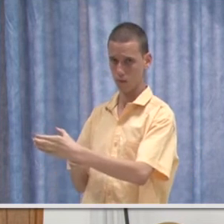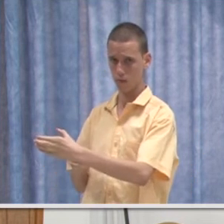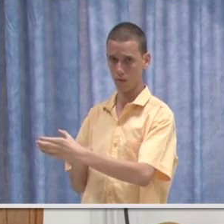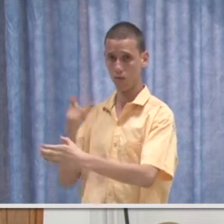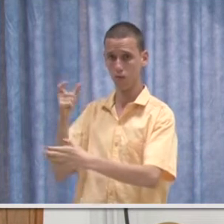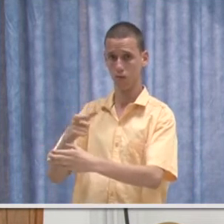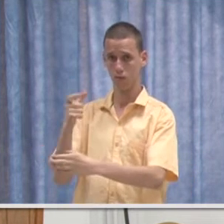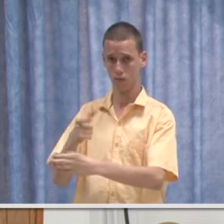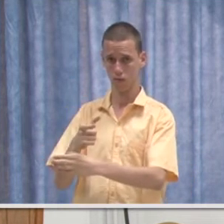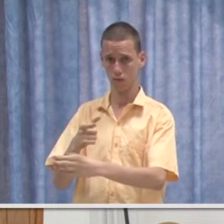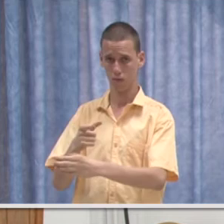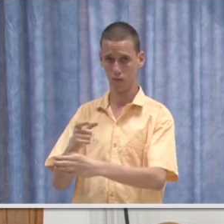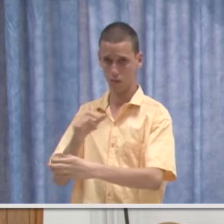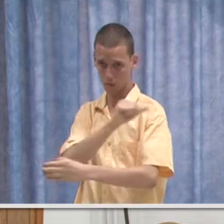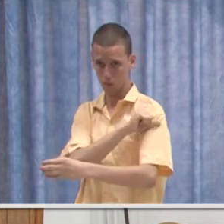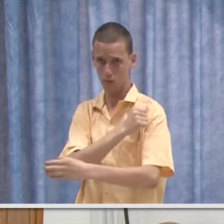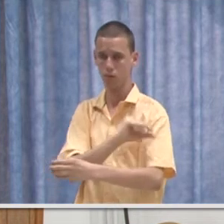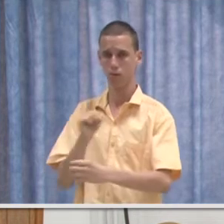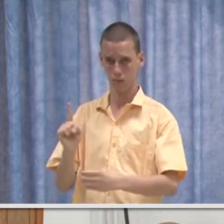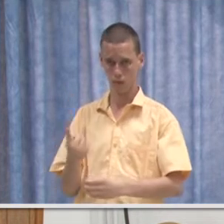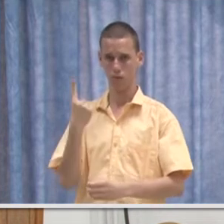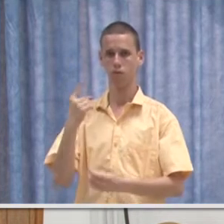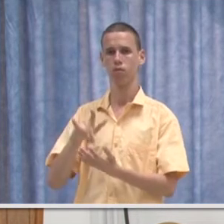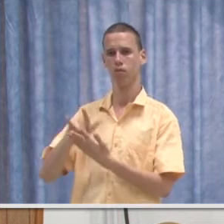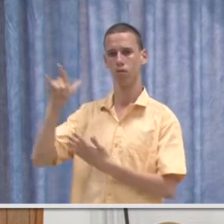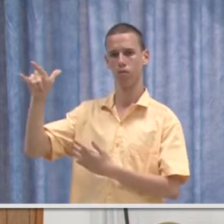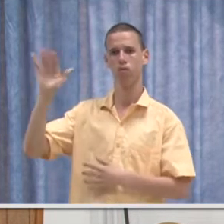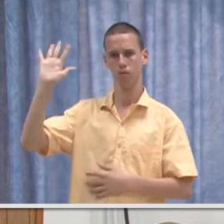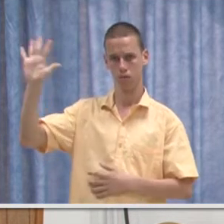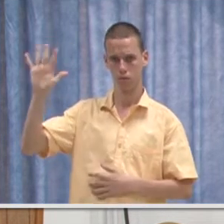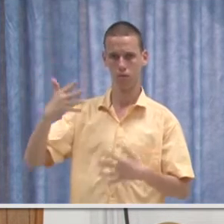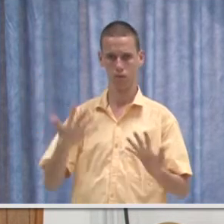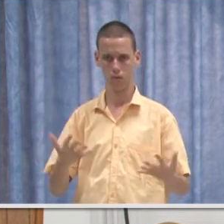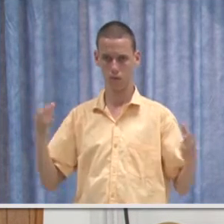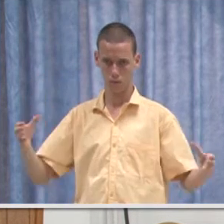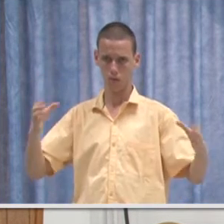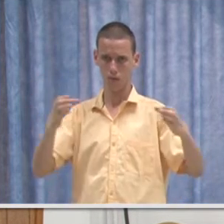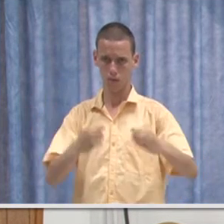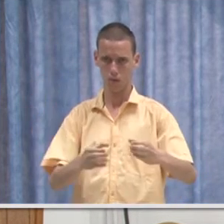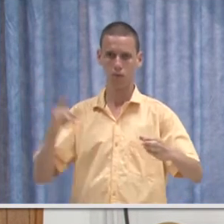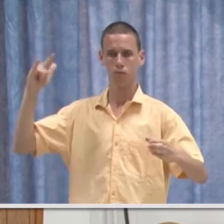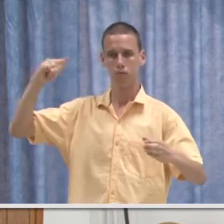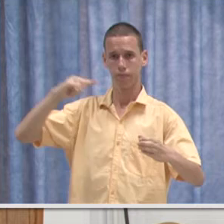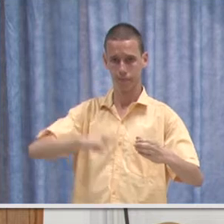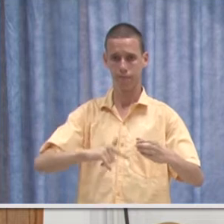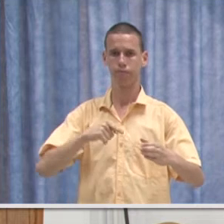nous répatrie les autres. Mais là, ça, la liste, tout le